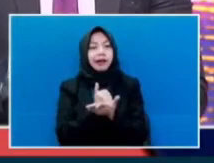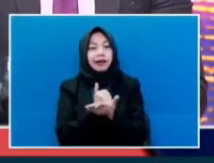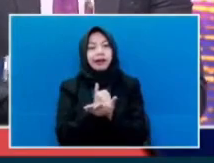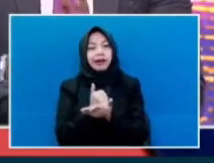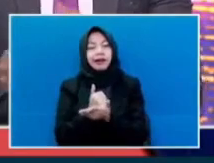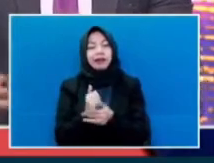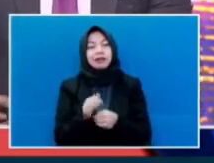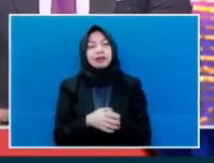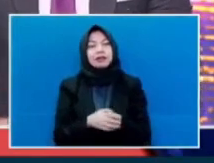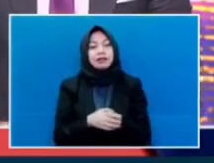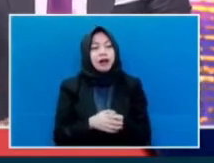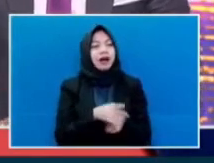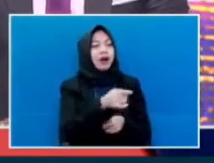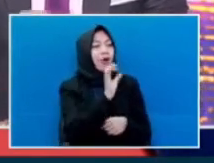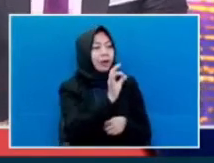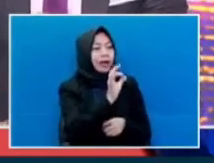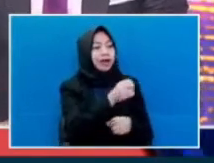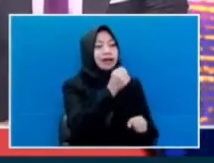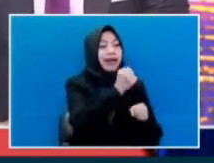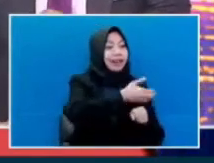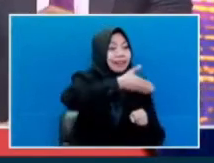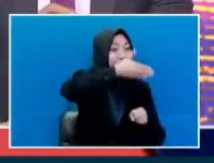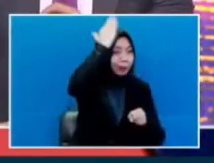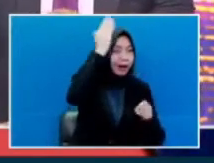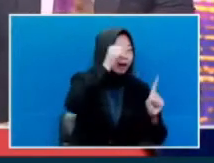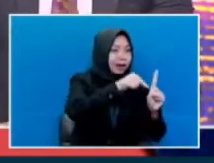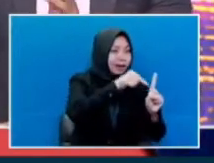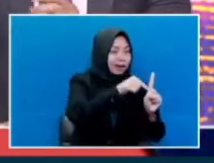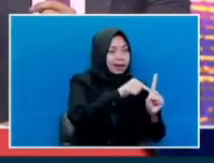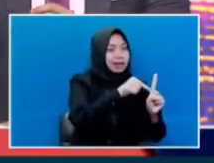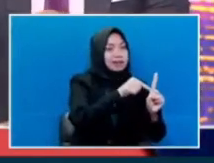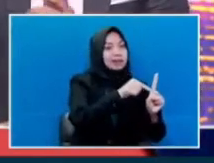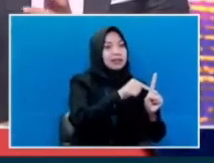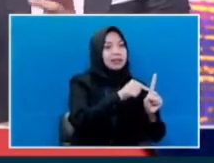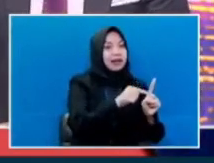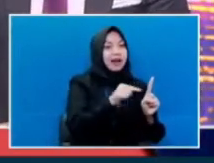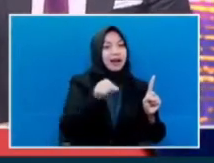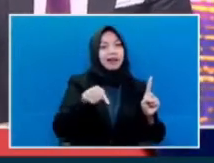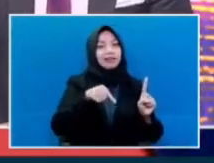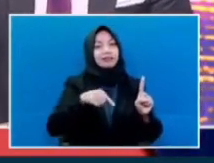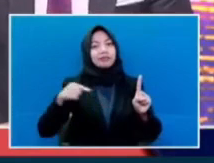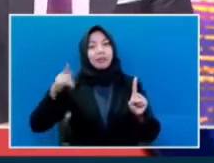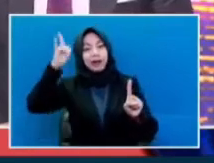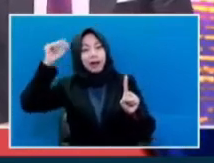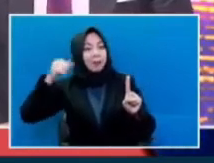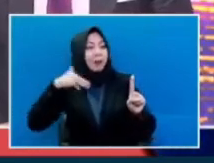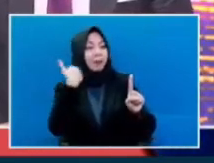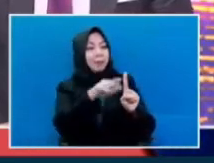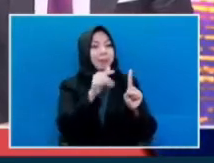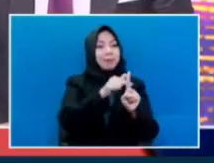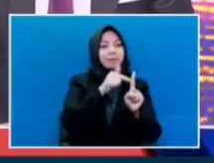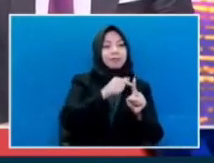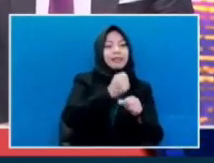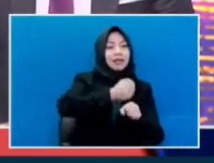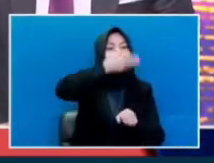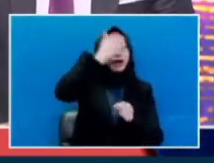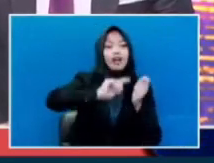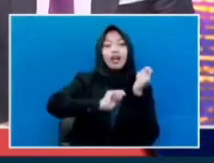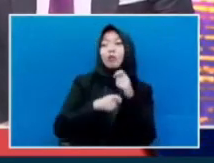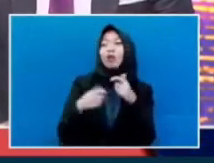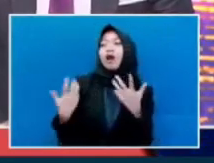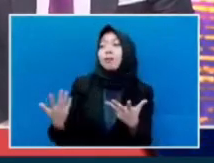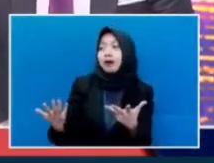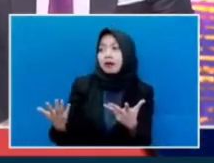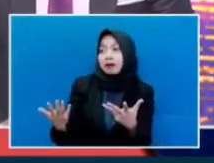PDIP kalau menurut Mas Kunto dari sisi gibrannya sendiri dengan Tutup buku ini responnya akan seperti apa ee